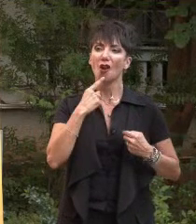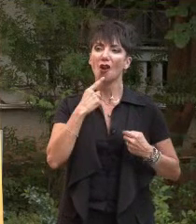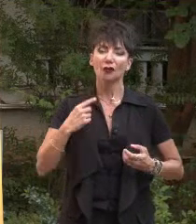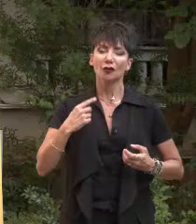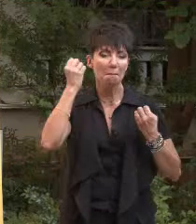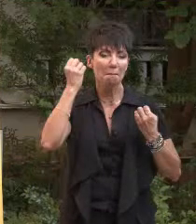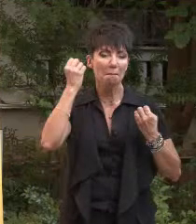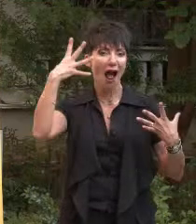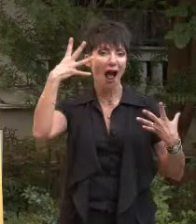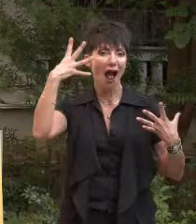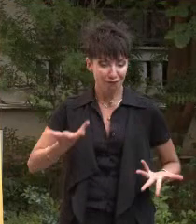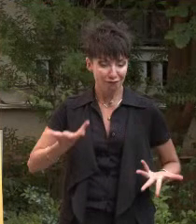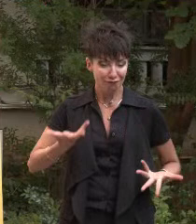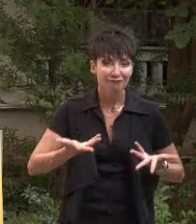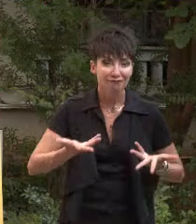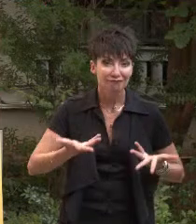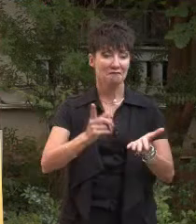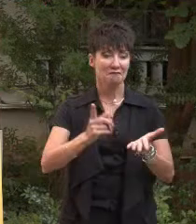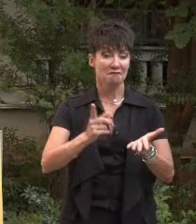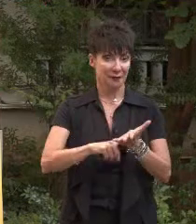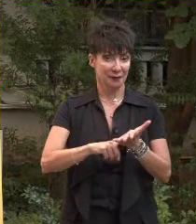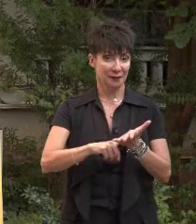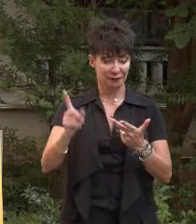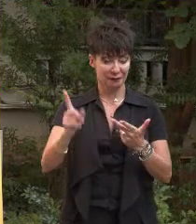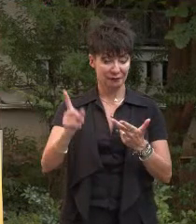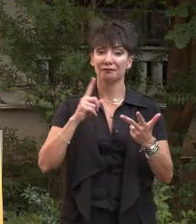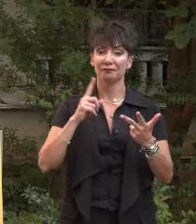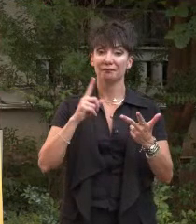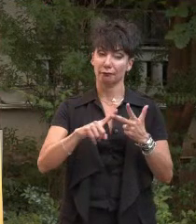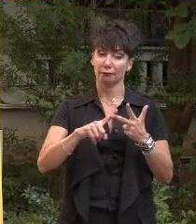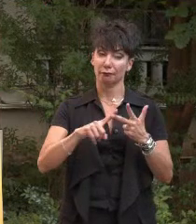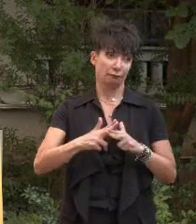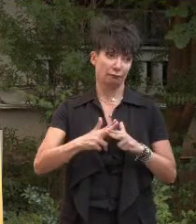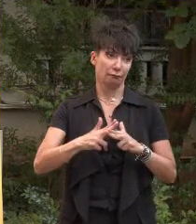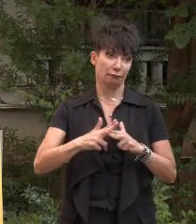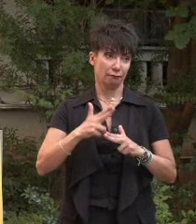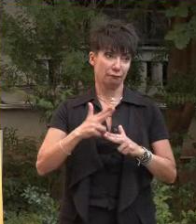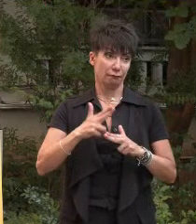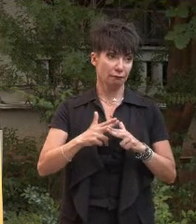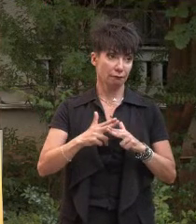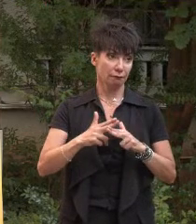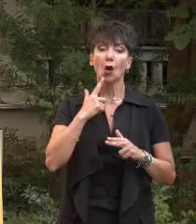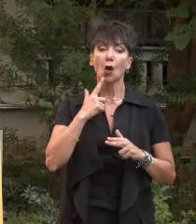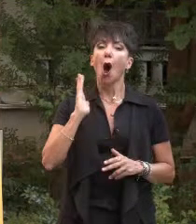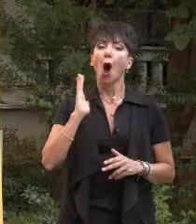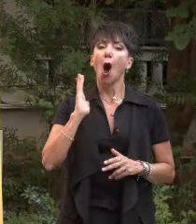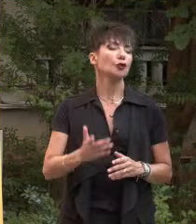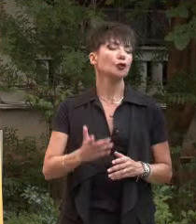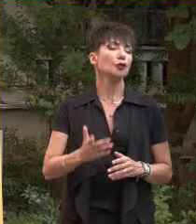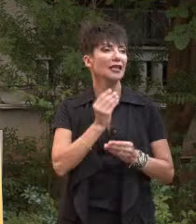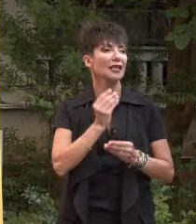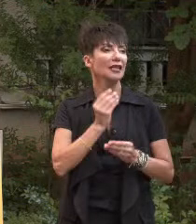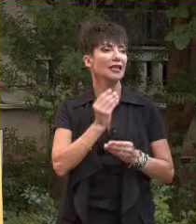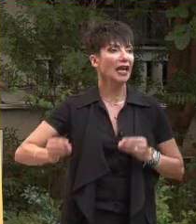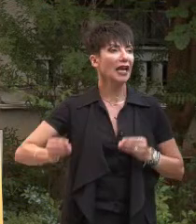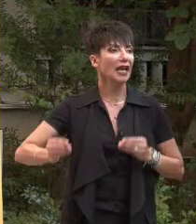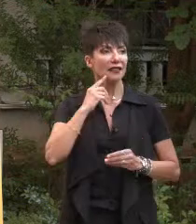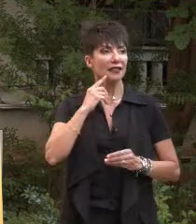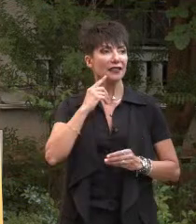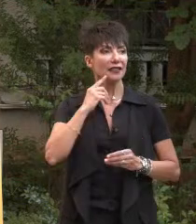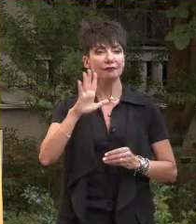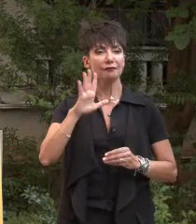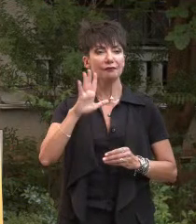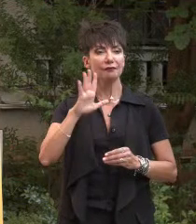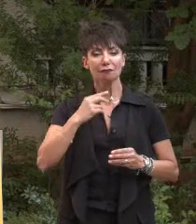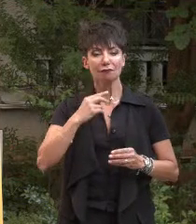τόσο ανάγκη έχουμε και κυρίως την όσο το δυνατόν καλύτερη ενεργοποίηση